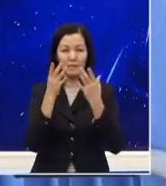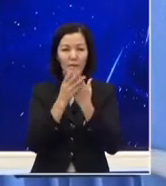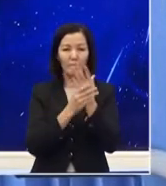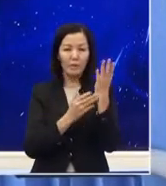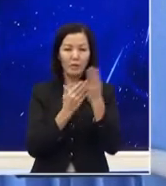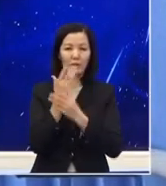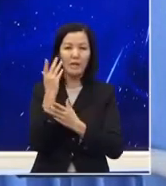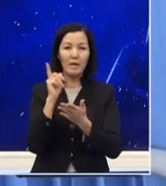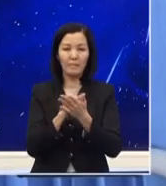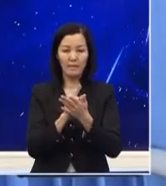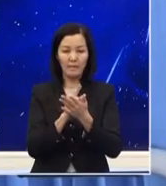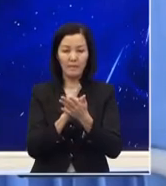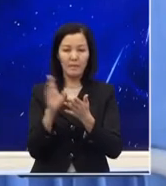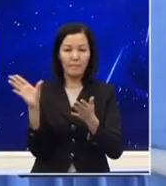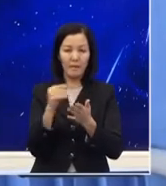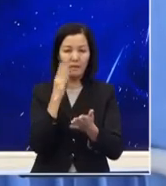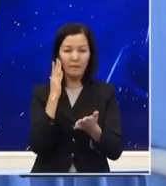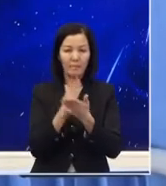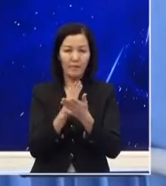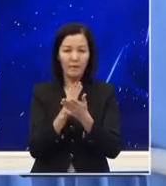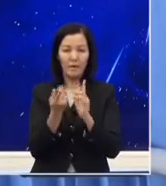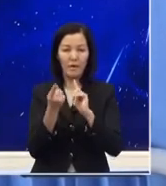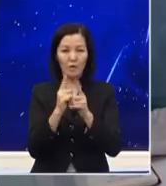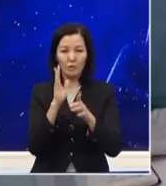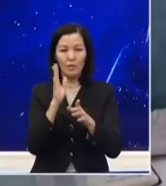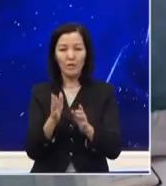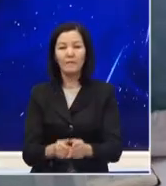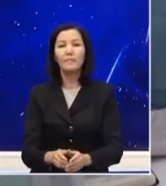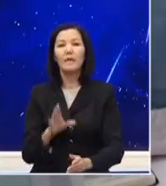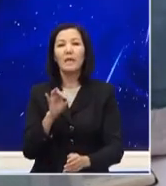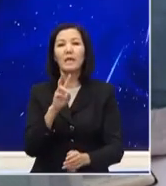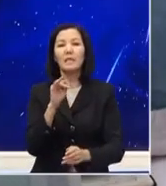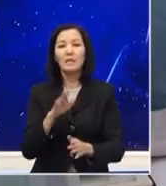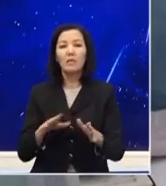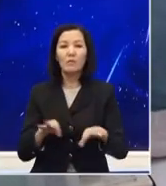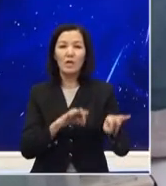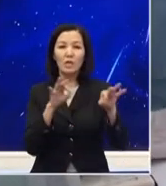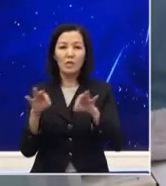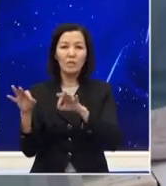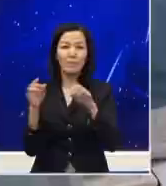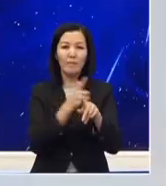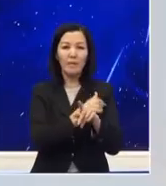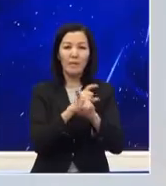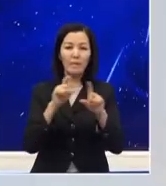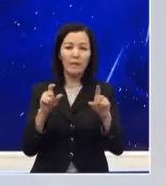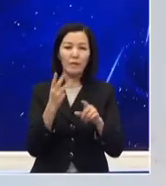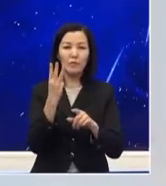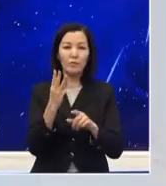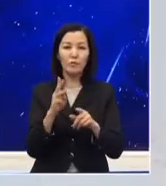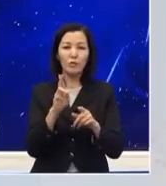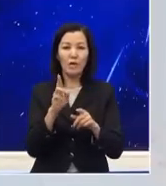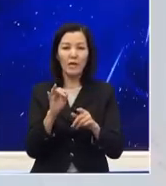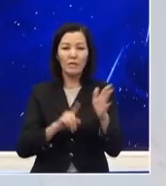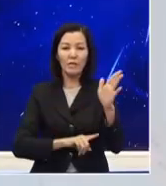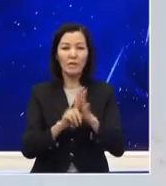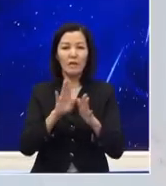перчатка, осы бетперде барлығы 3 сағат сайын ауыстырылып отырады. Ескелді ауданындағы жылжымалы емхана жұмысын 3-ші қарашадан бастады.